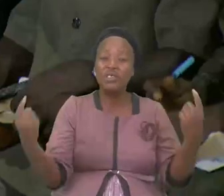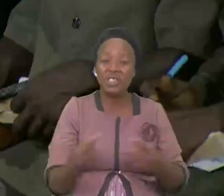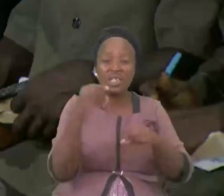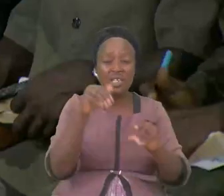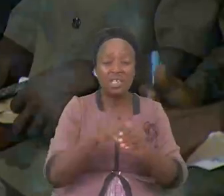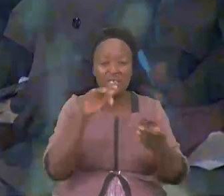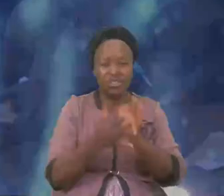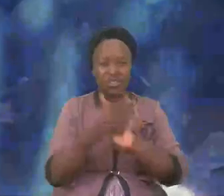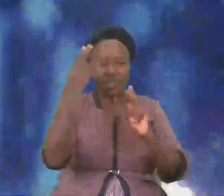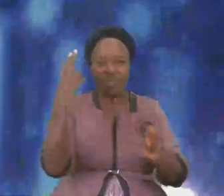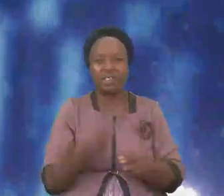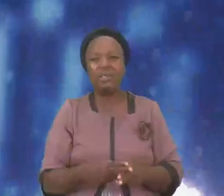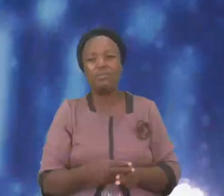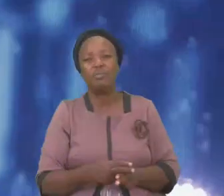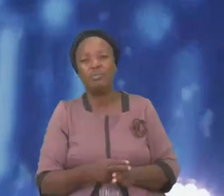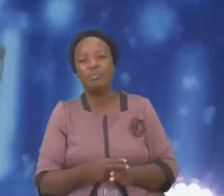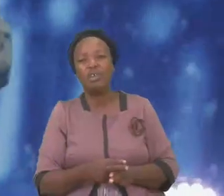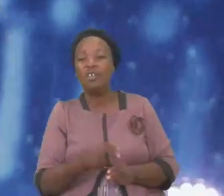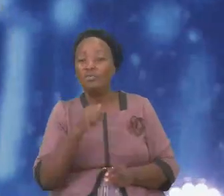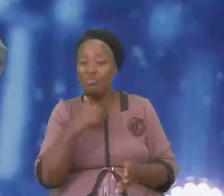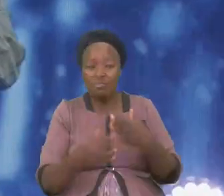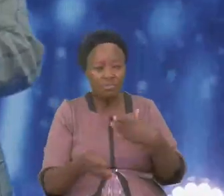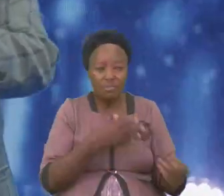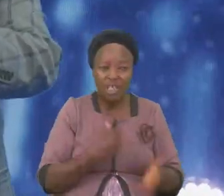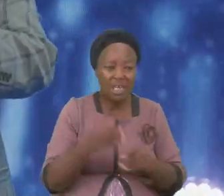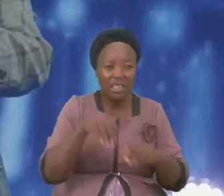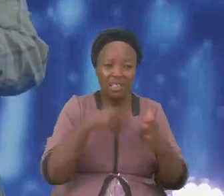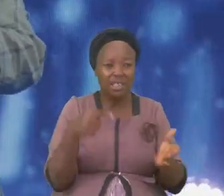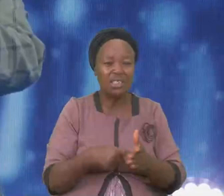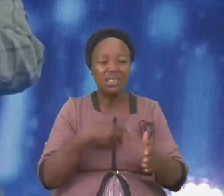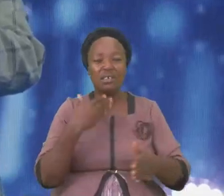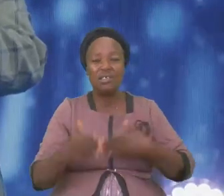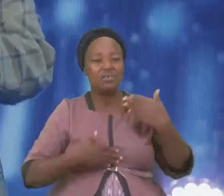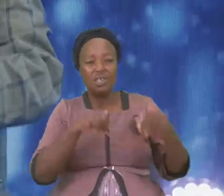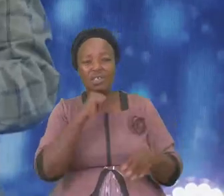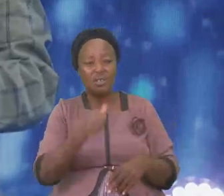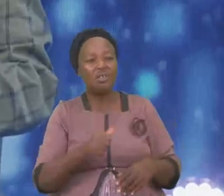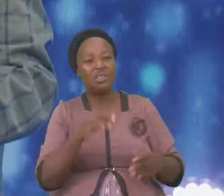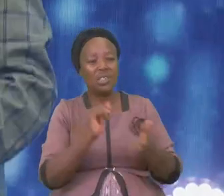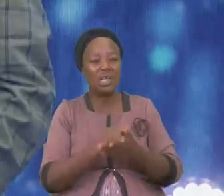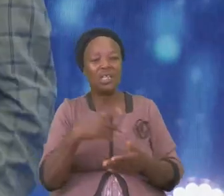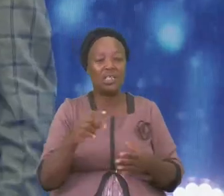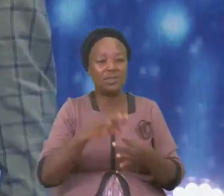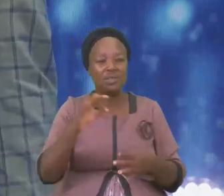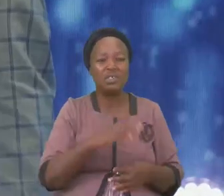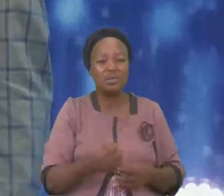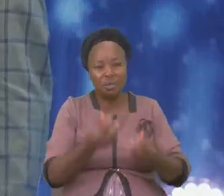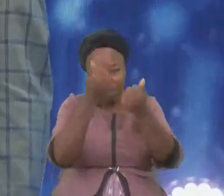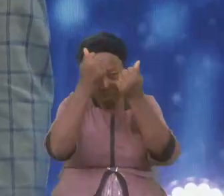Au nom de Jésus. Ne vous réjouissez pas de ce que les démons vous sont soumis.